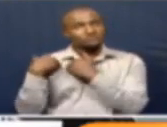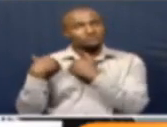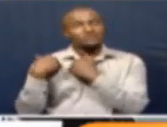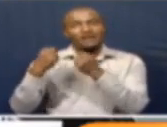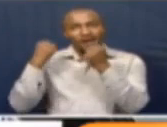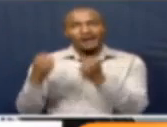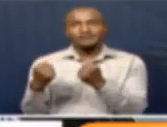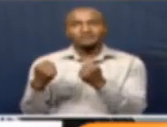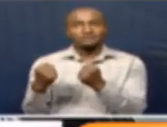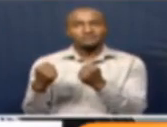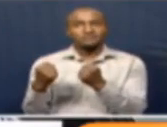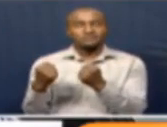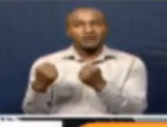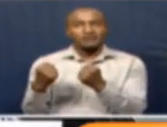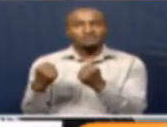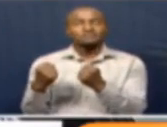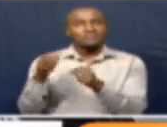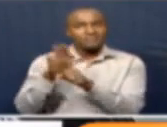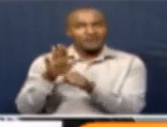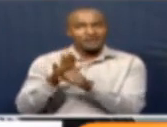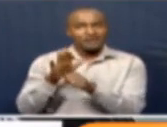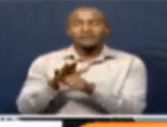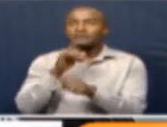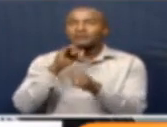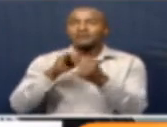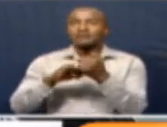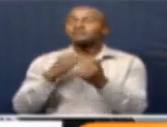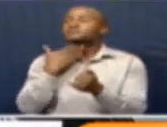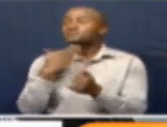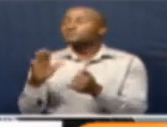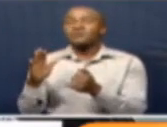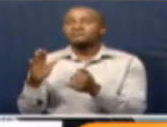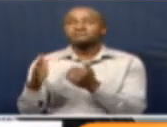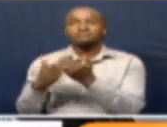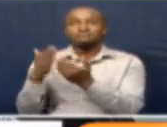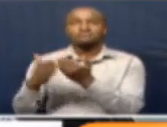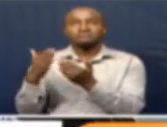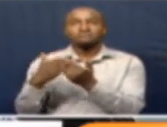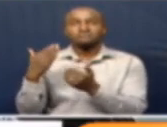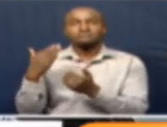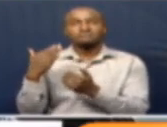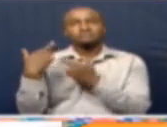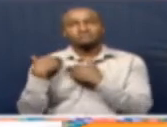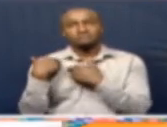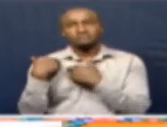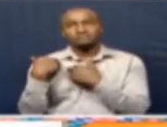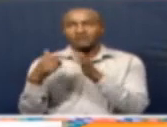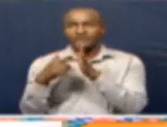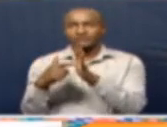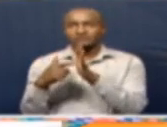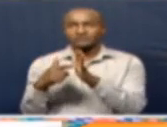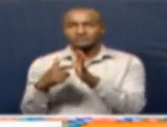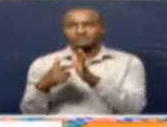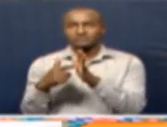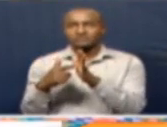magumu sana. Na wanaume wengi siku hizi hawataki maneno ya majukumu. Ikifika wakati kama ni kulipa